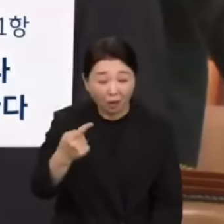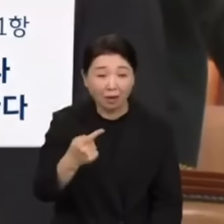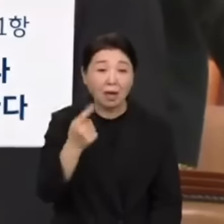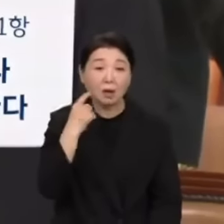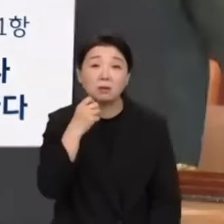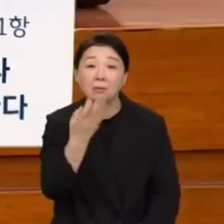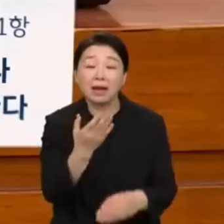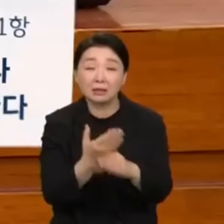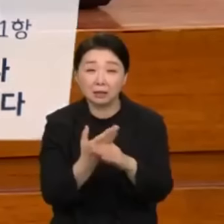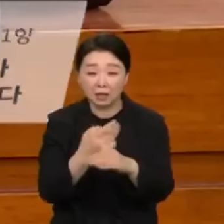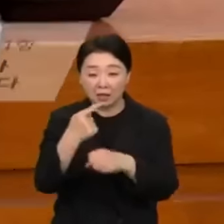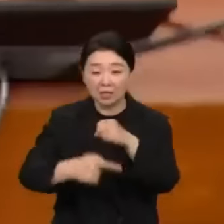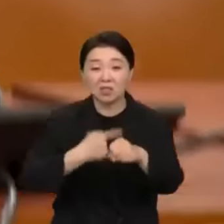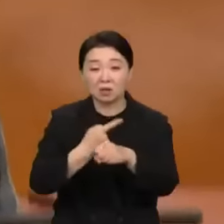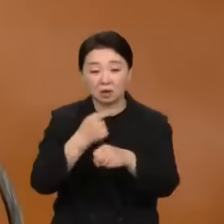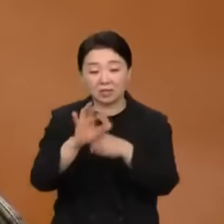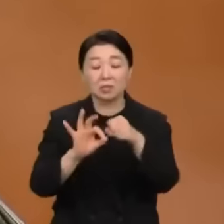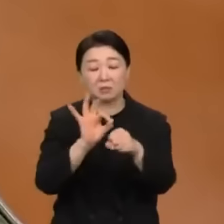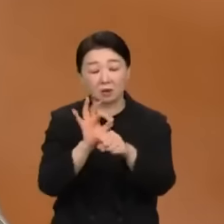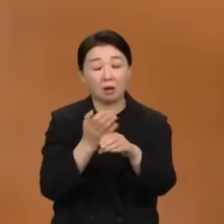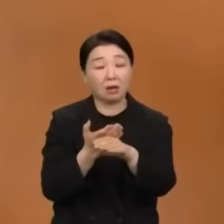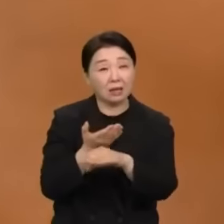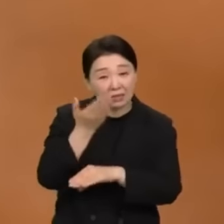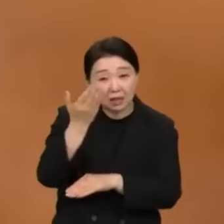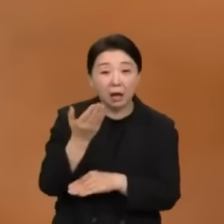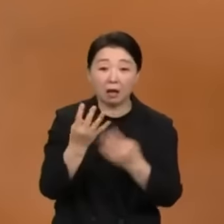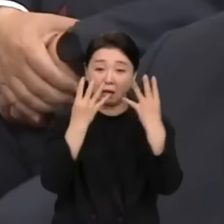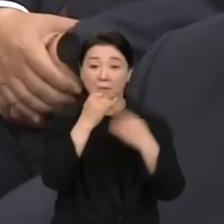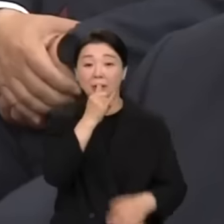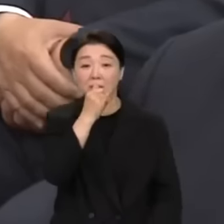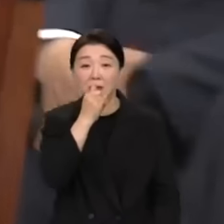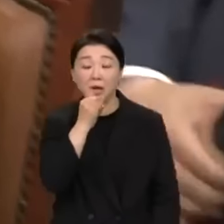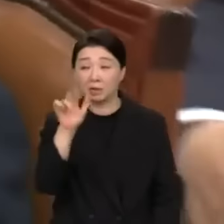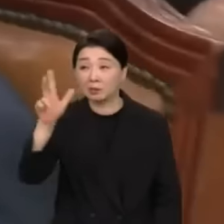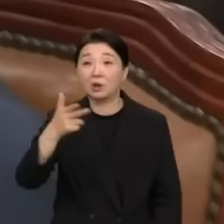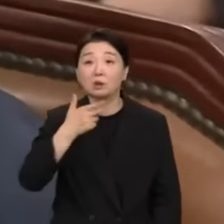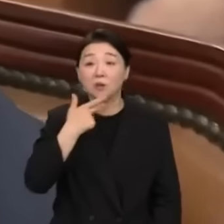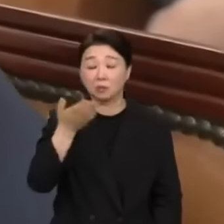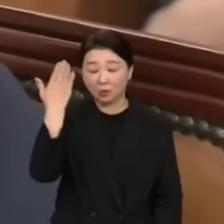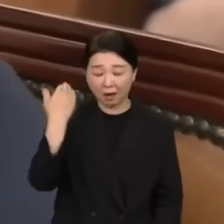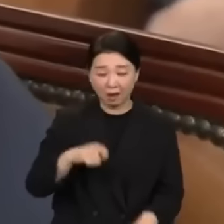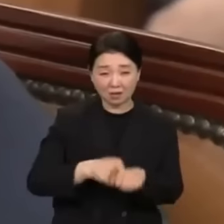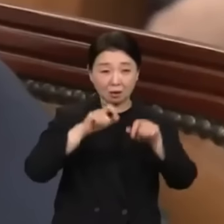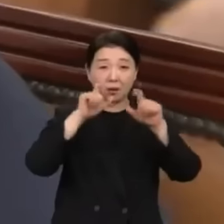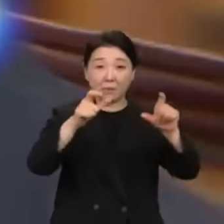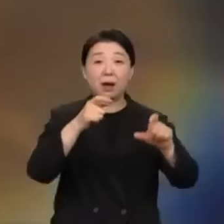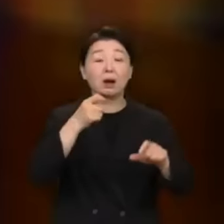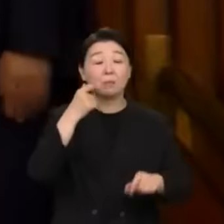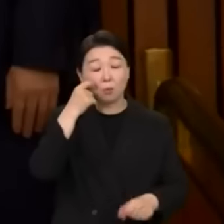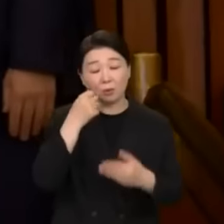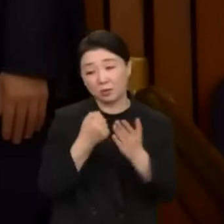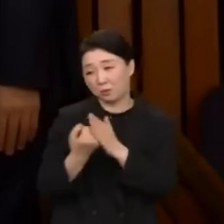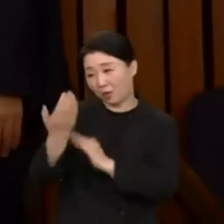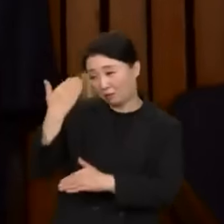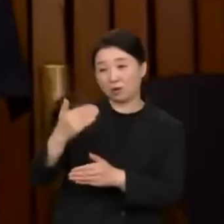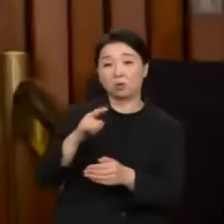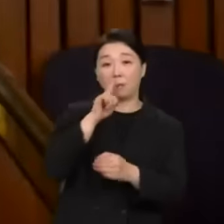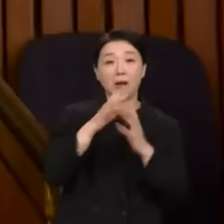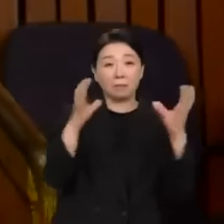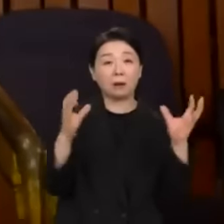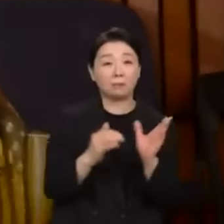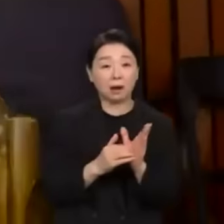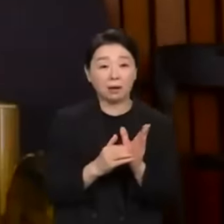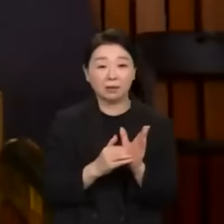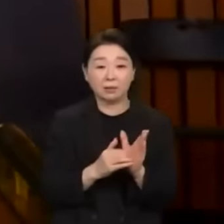처할 수 있습니다. 하지만 선서를 하지 않으면 처벌 규정이 없어 과거에도 논란이 된 바 있습니다. 2017년